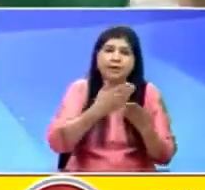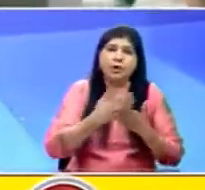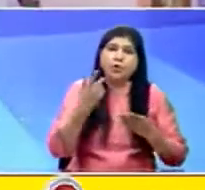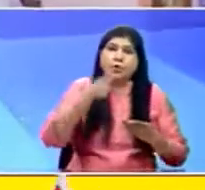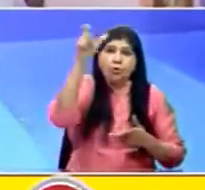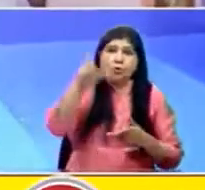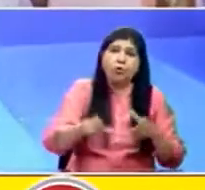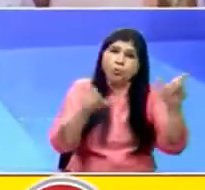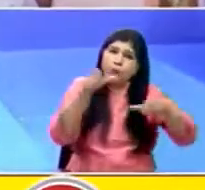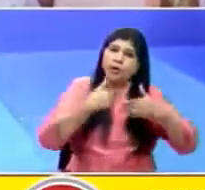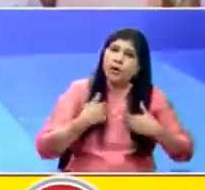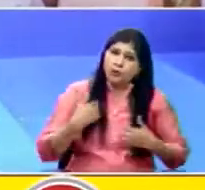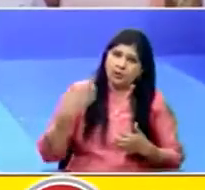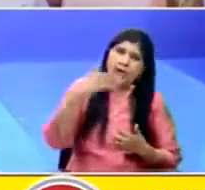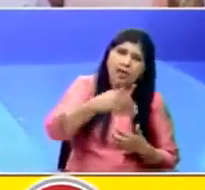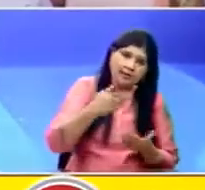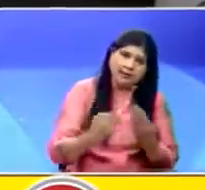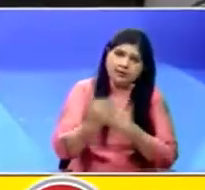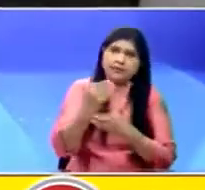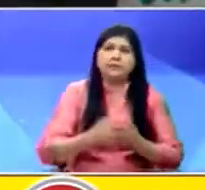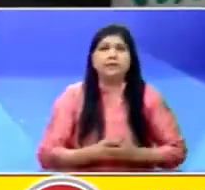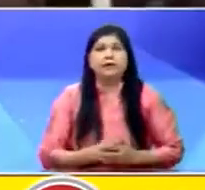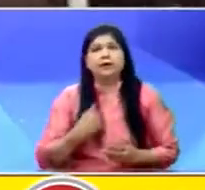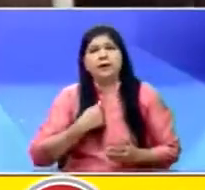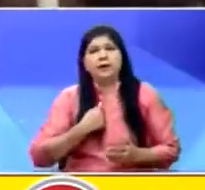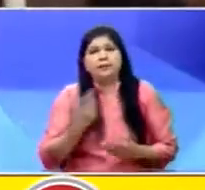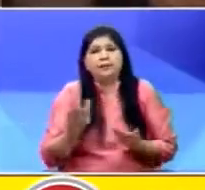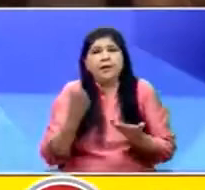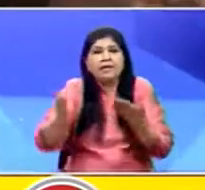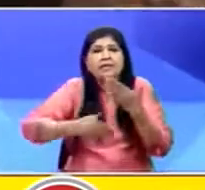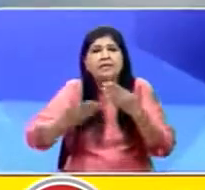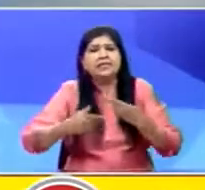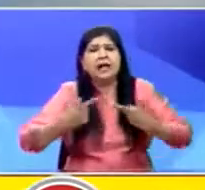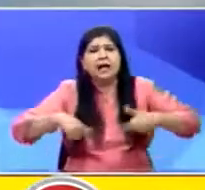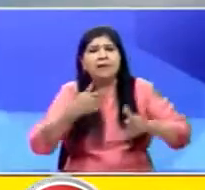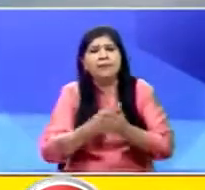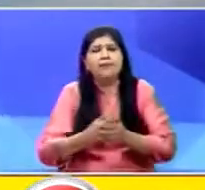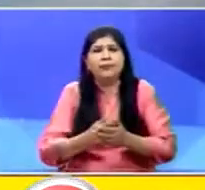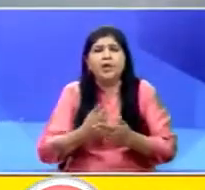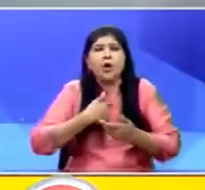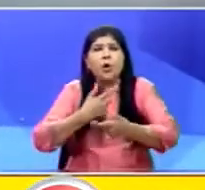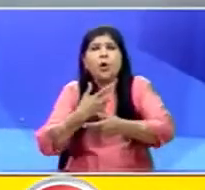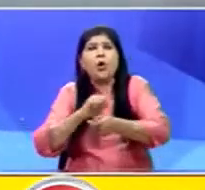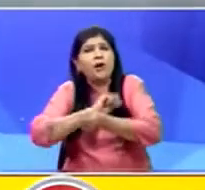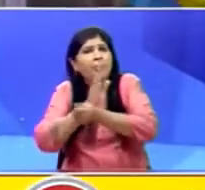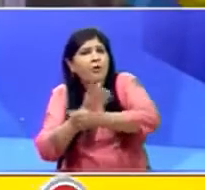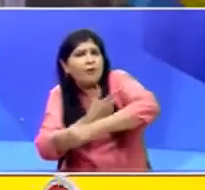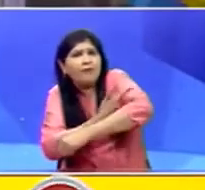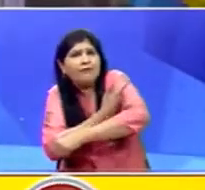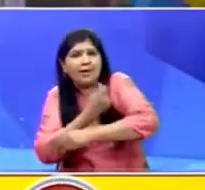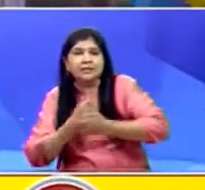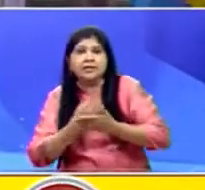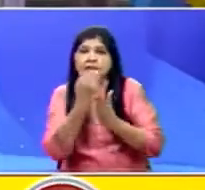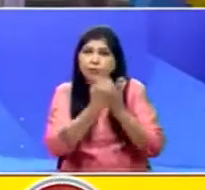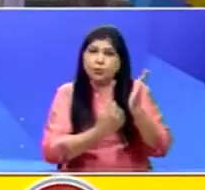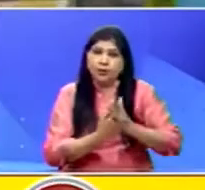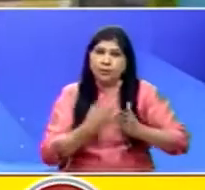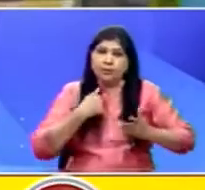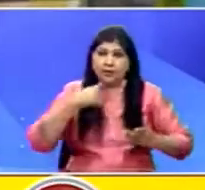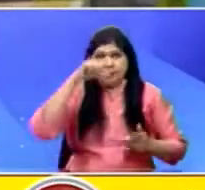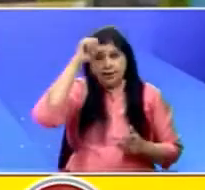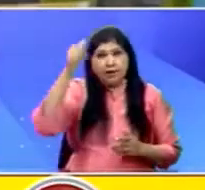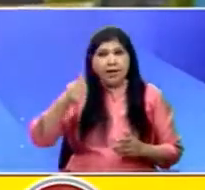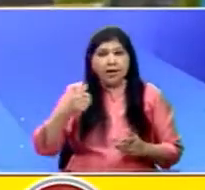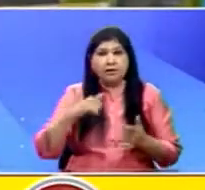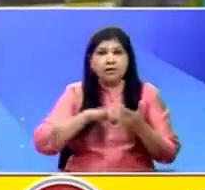लोग खुद आगे आए। हमने स्वच्छता अभियान और वैक्सीनेशन अभियान में भी देश की स्पिरिट को